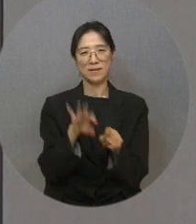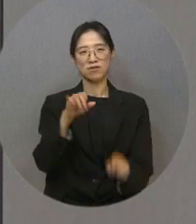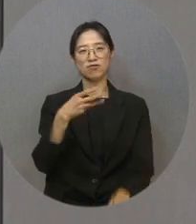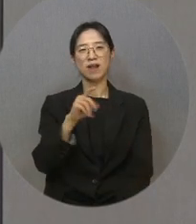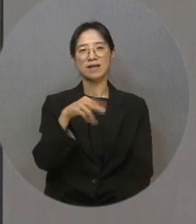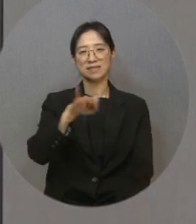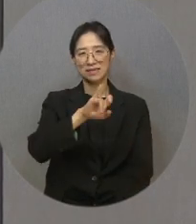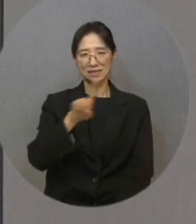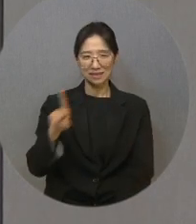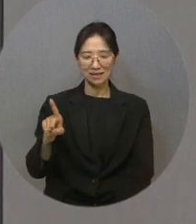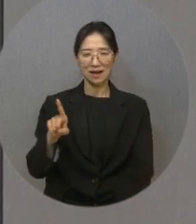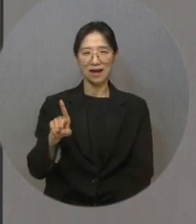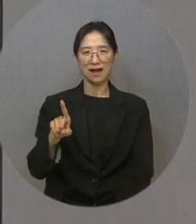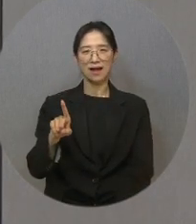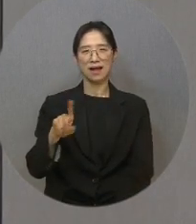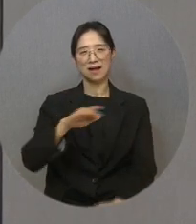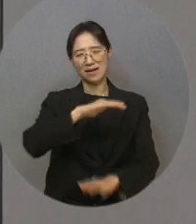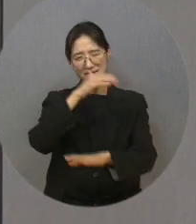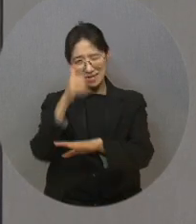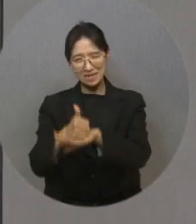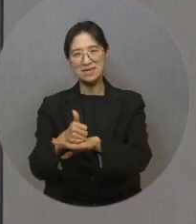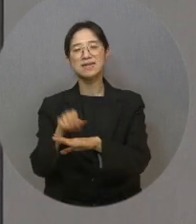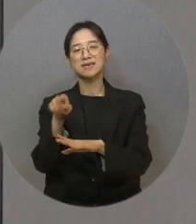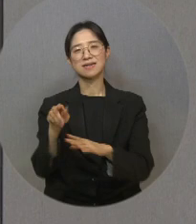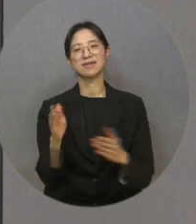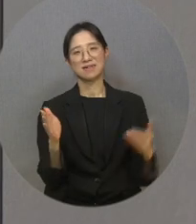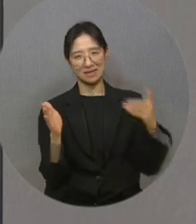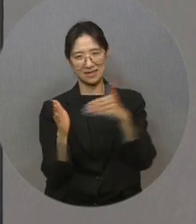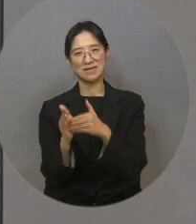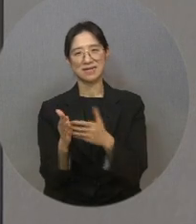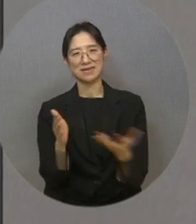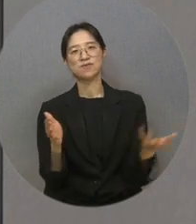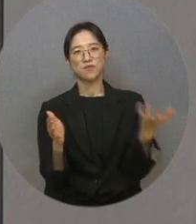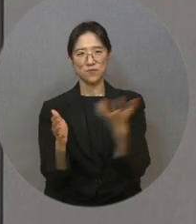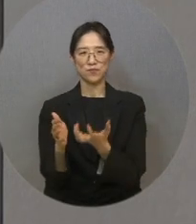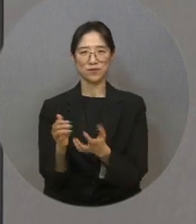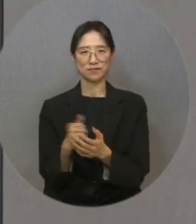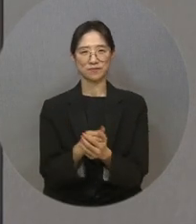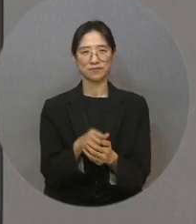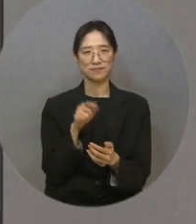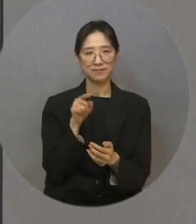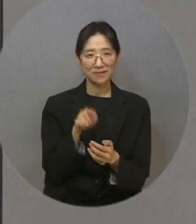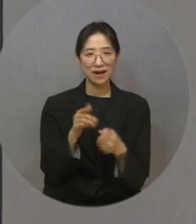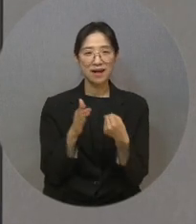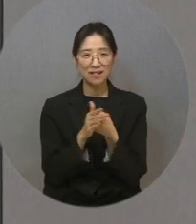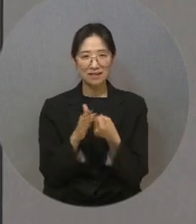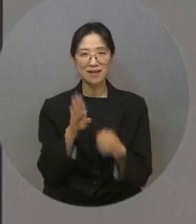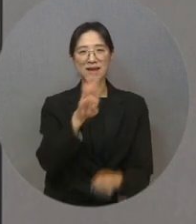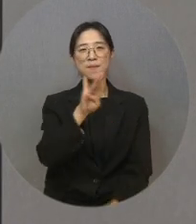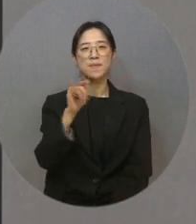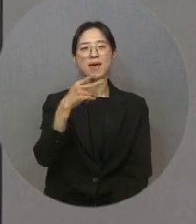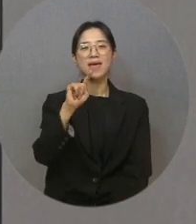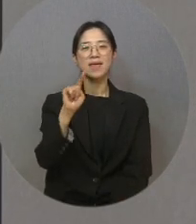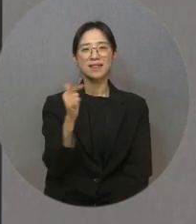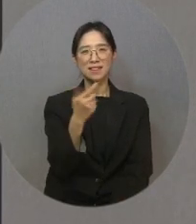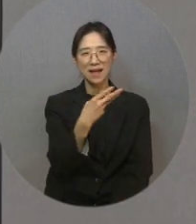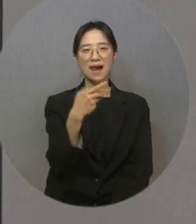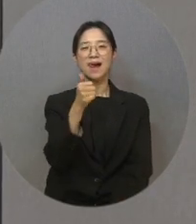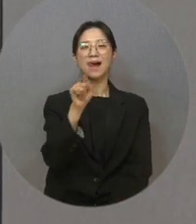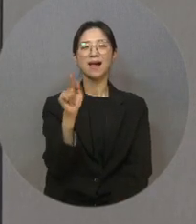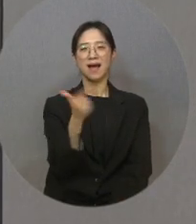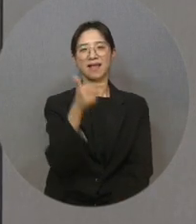유라시아 대륙 끝 지점까지 이동을 하게 되죠. 이게 이제 그래서 배달한